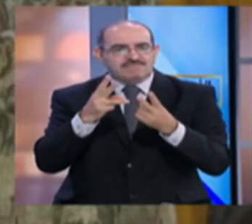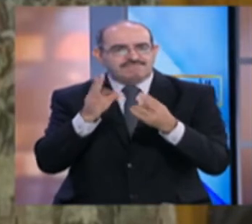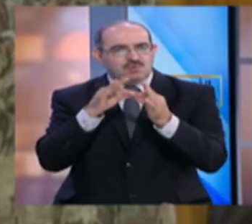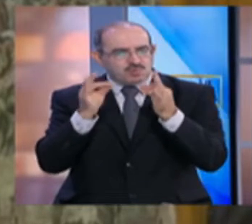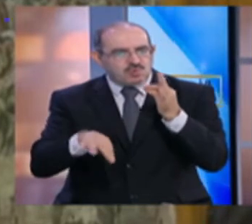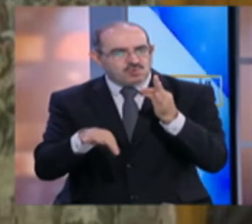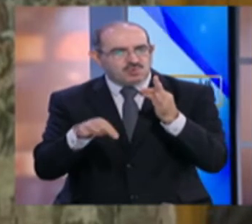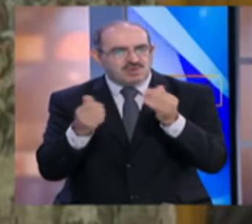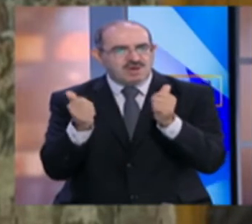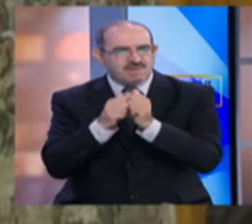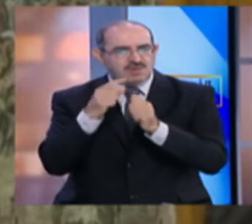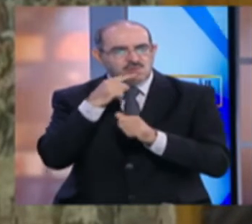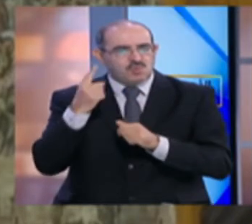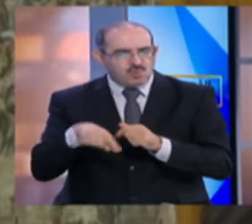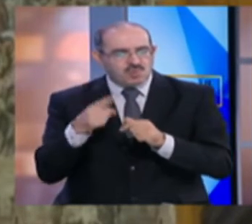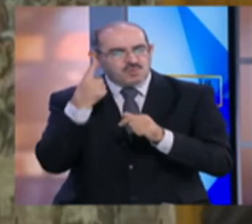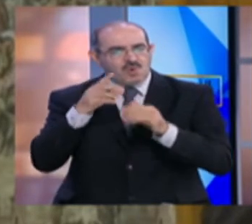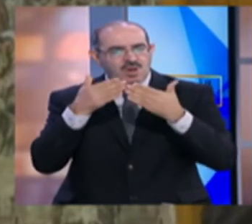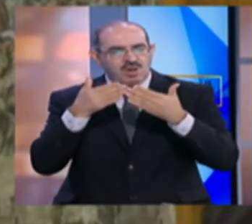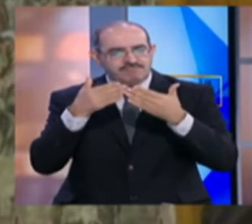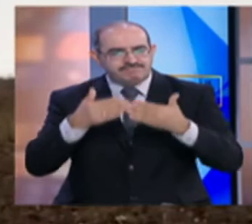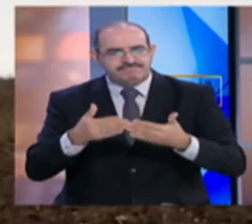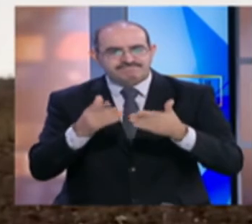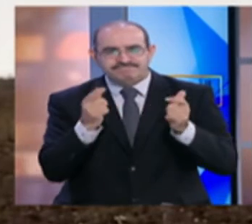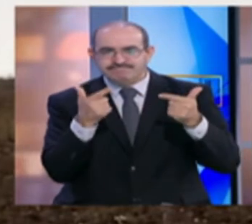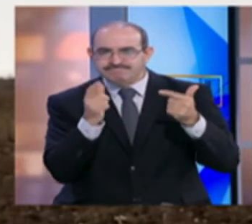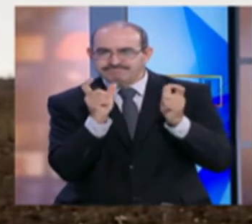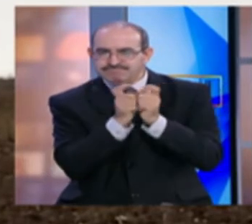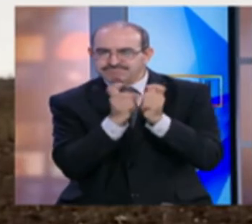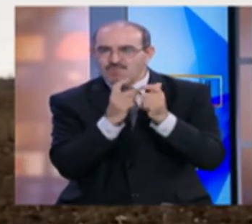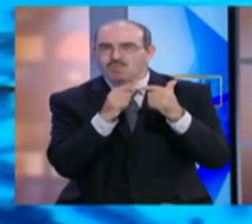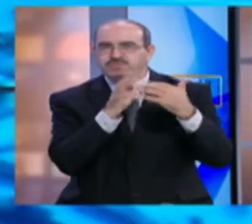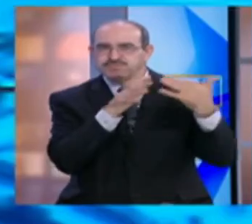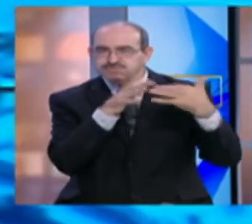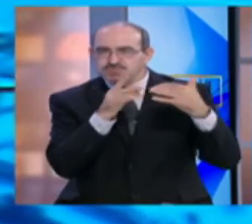إلى نتائج تسمح بالتهدئة أو إنهاء العمليات العدائية على الأرض.